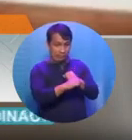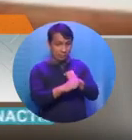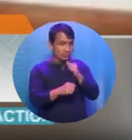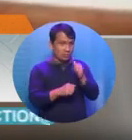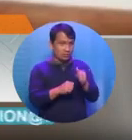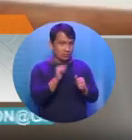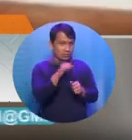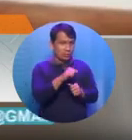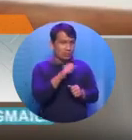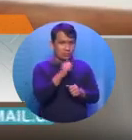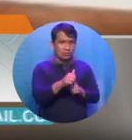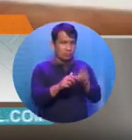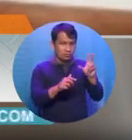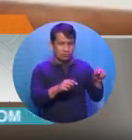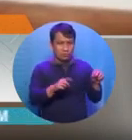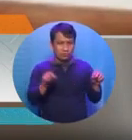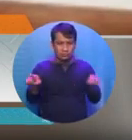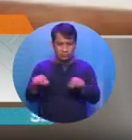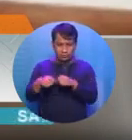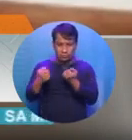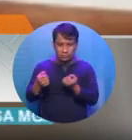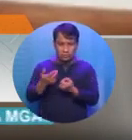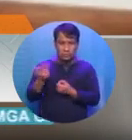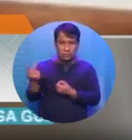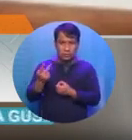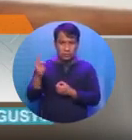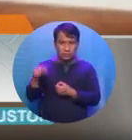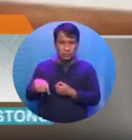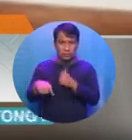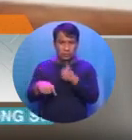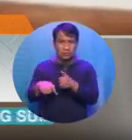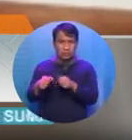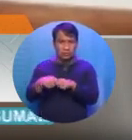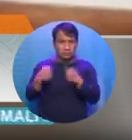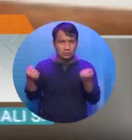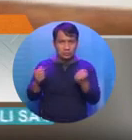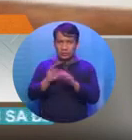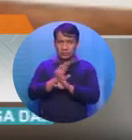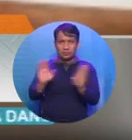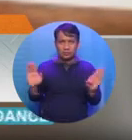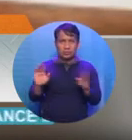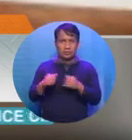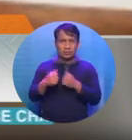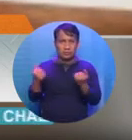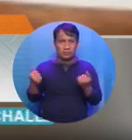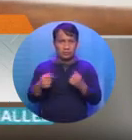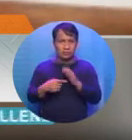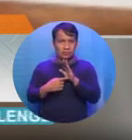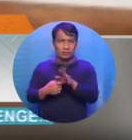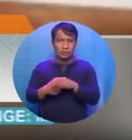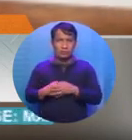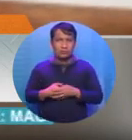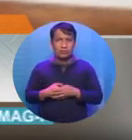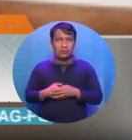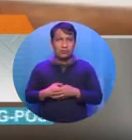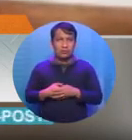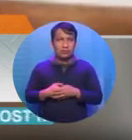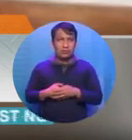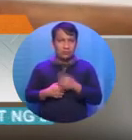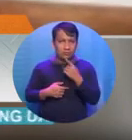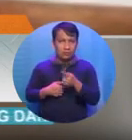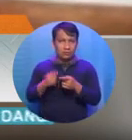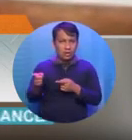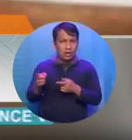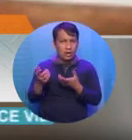hindi sinagot, busted. Yung brinake, kayo, and then, break na tayo. Ayoko na kasi may nakita ko hindi maganda sa ugali mo. So, brinake niyo po siya, hindi